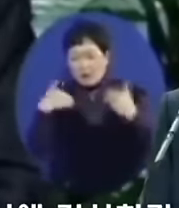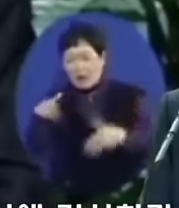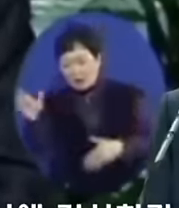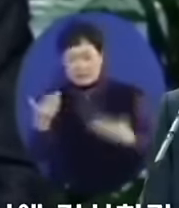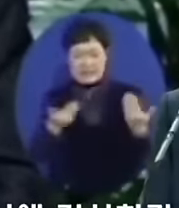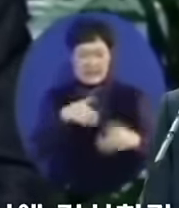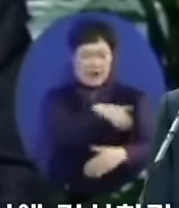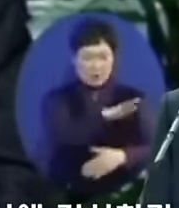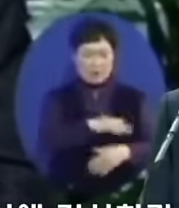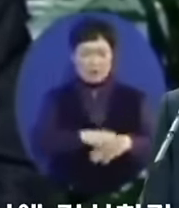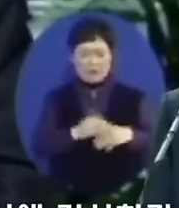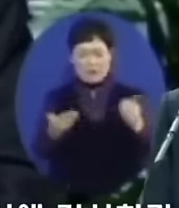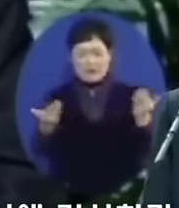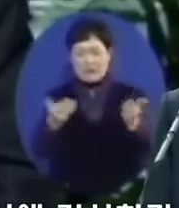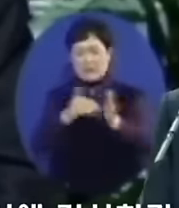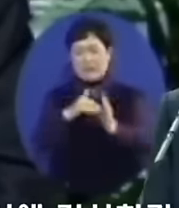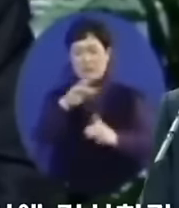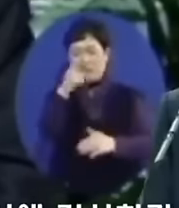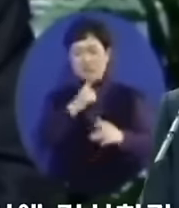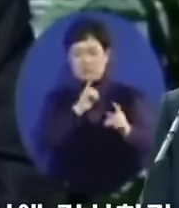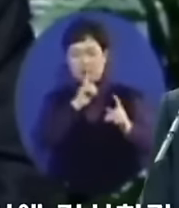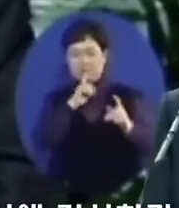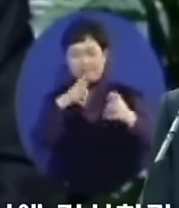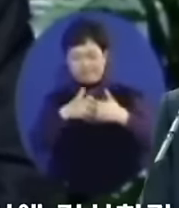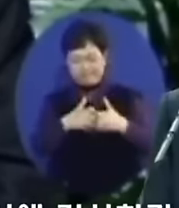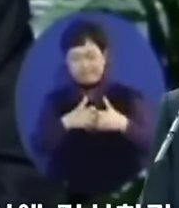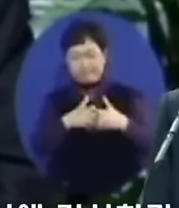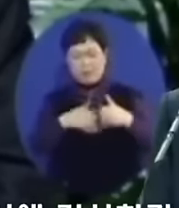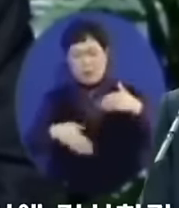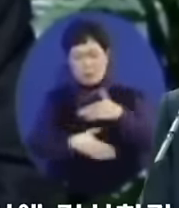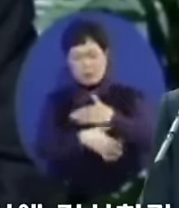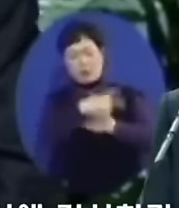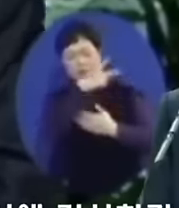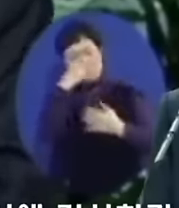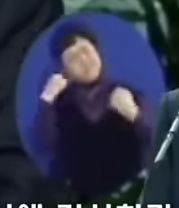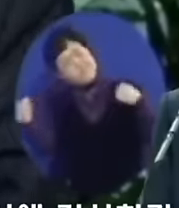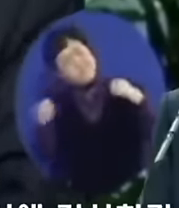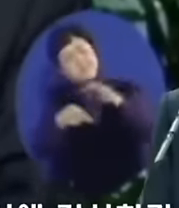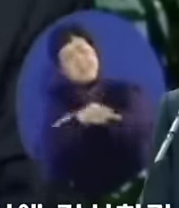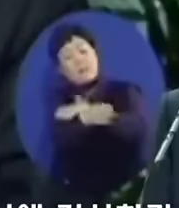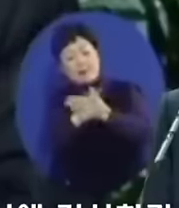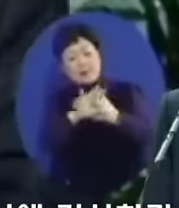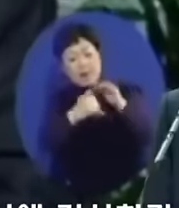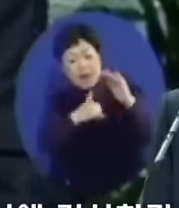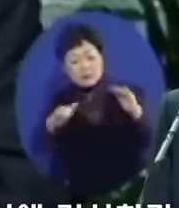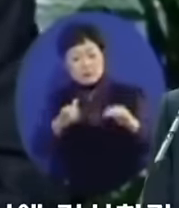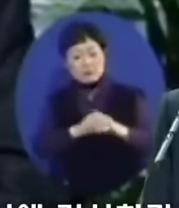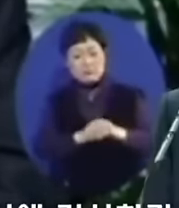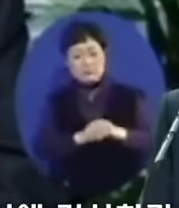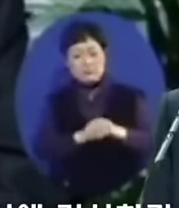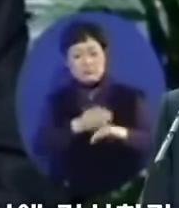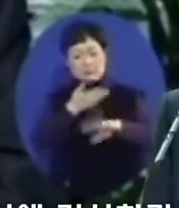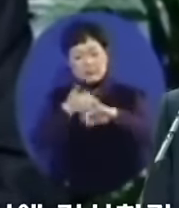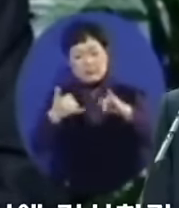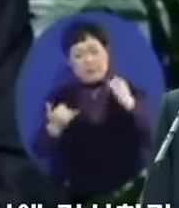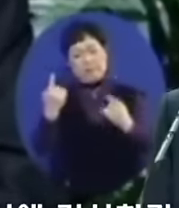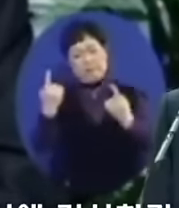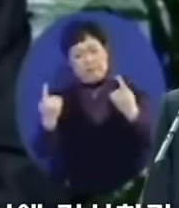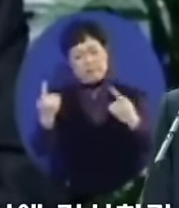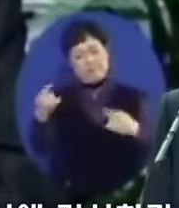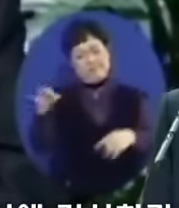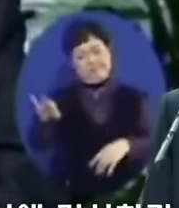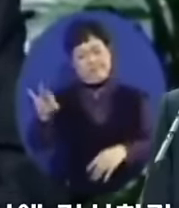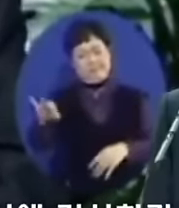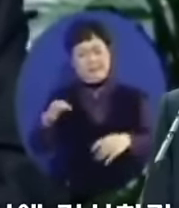가고 돌아와서는 안 말도 안 하고 그냥 목욕하고 자고 하면 가족이라도 남보다 더 못한 것입니다.